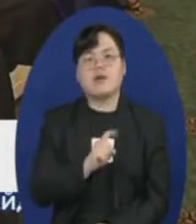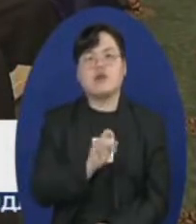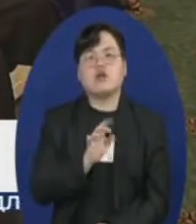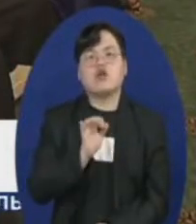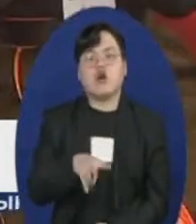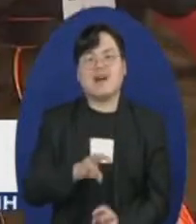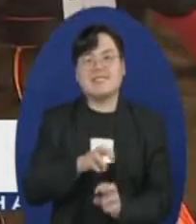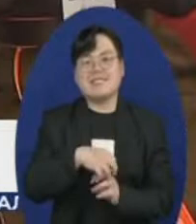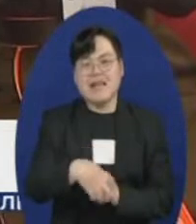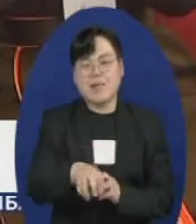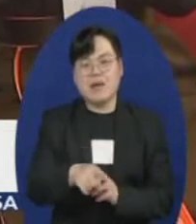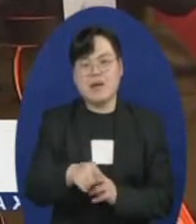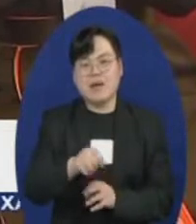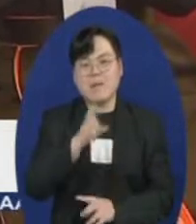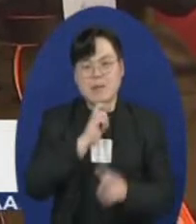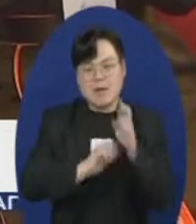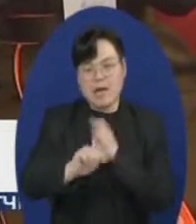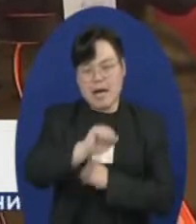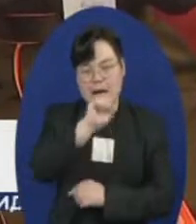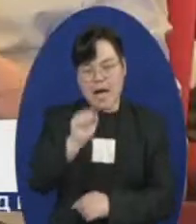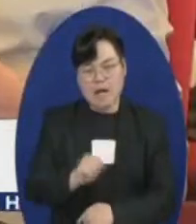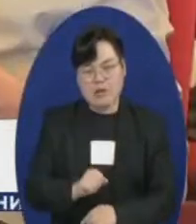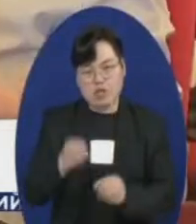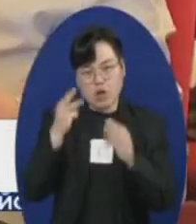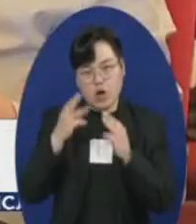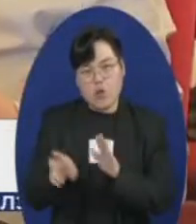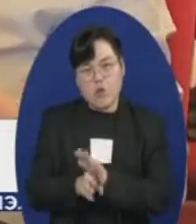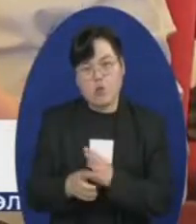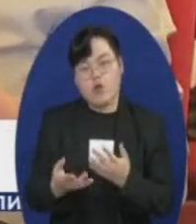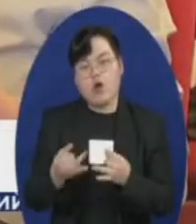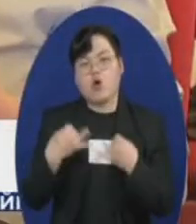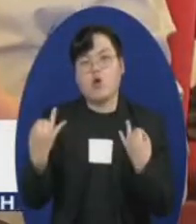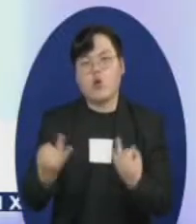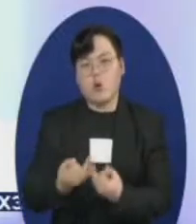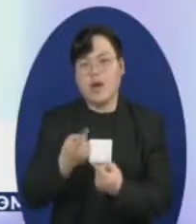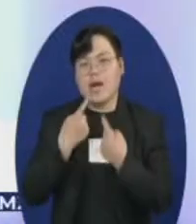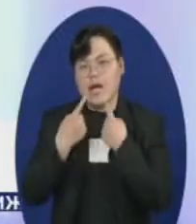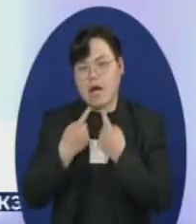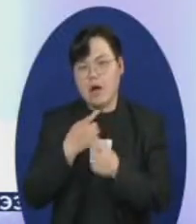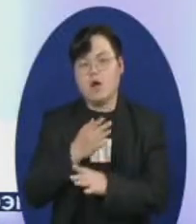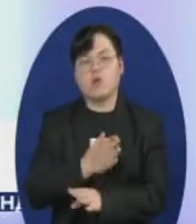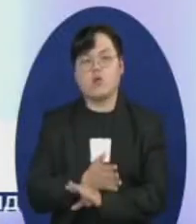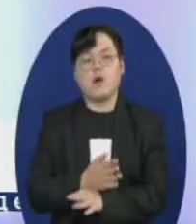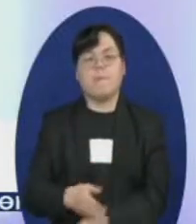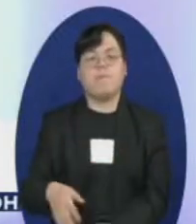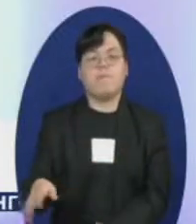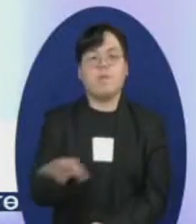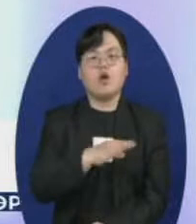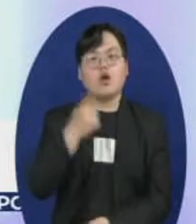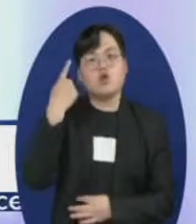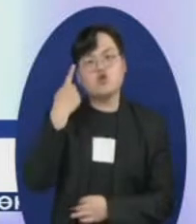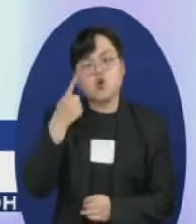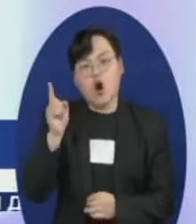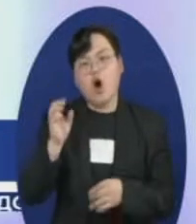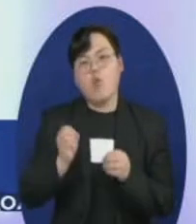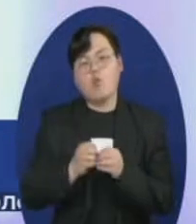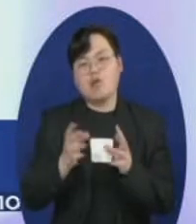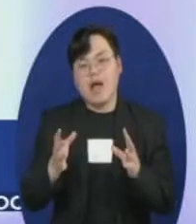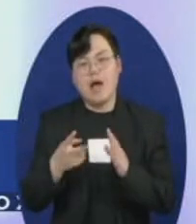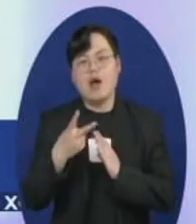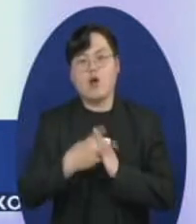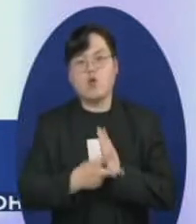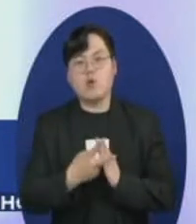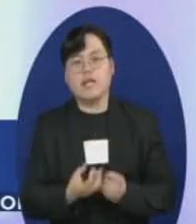зохиолын салбарын тулгамдсан асуудлуудыг шийдвэрлэх боломжийн талаар их хурлын үеэр хөндлөө. Манай зохиолчдын маань ер нь одоо бүтээлийг